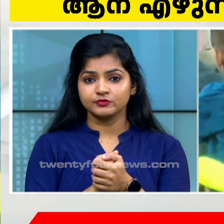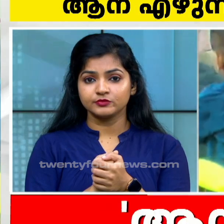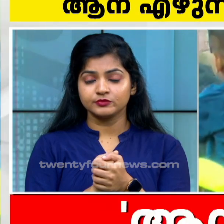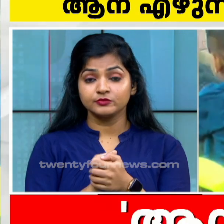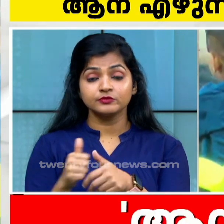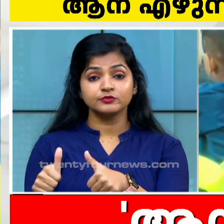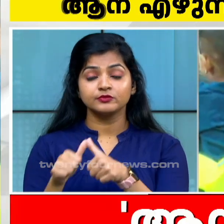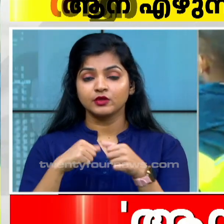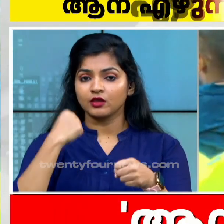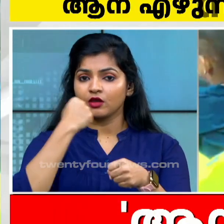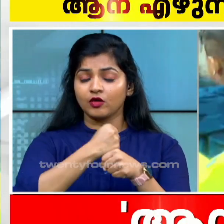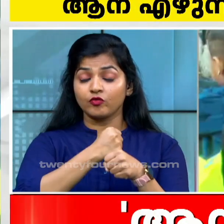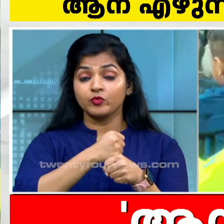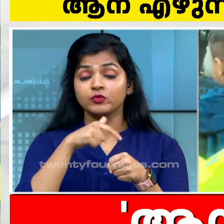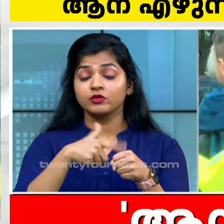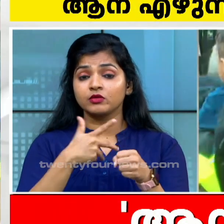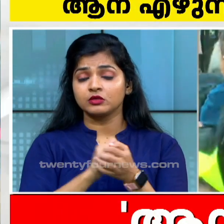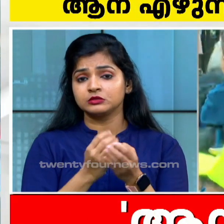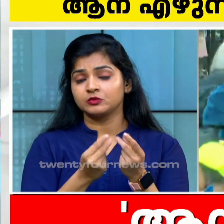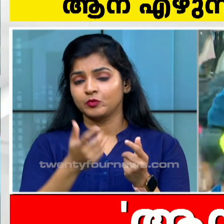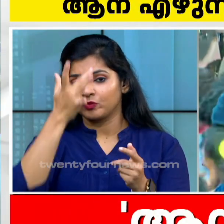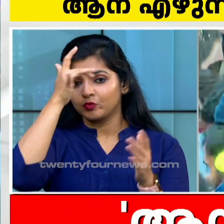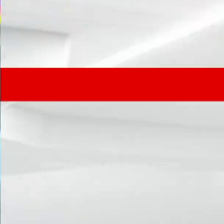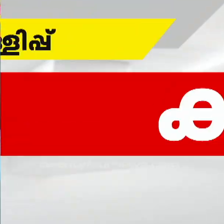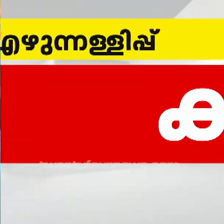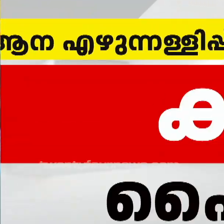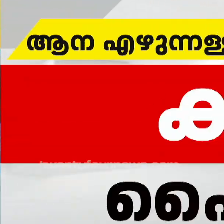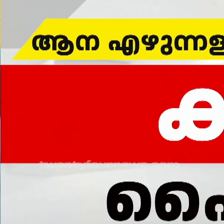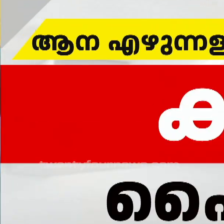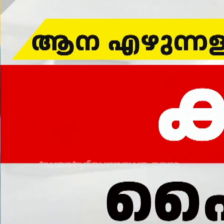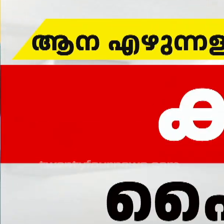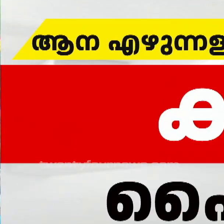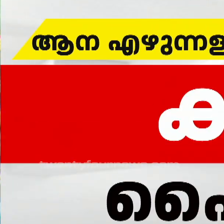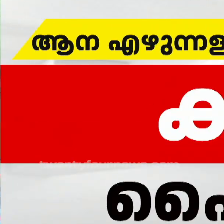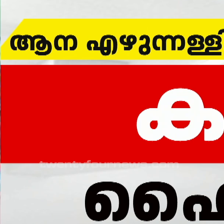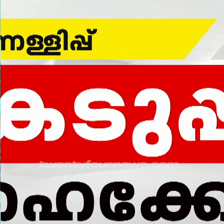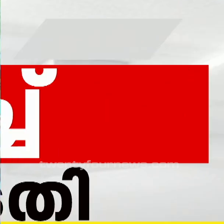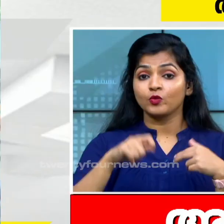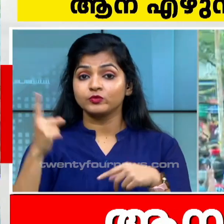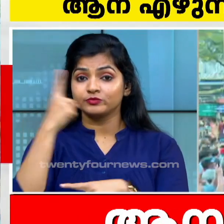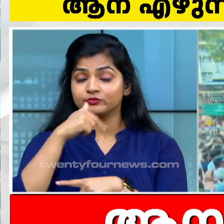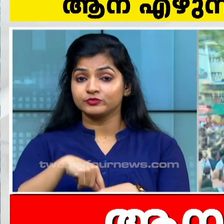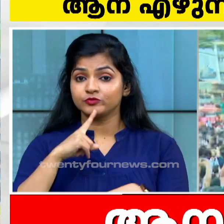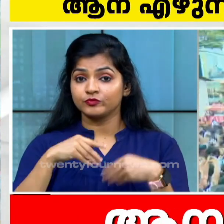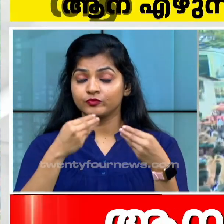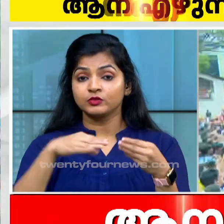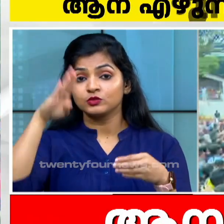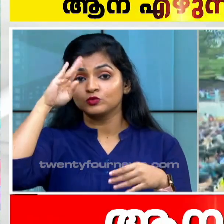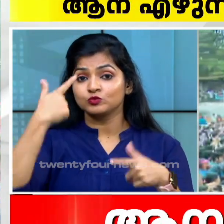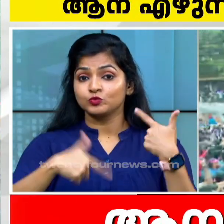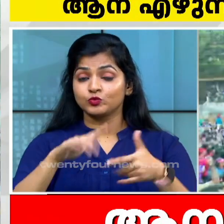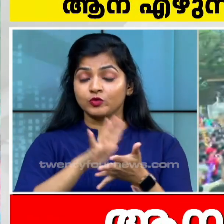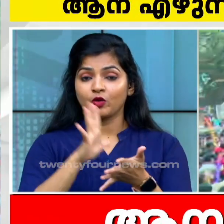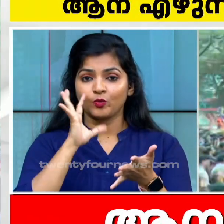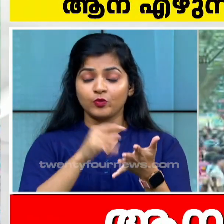സർക്കാരിനെ സംബന്ധിച്ചിടത്തോളം ഒരല്പം ദുർഘടം പിടിച്ചതും പ്രതിസന്ധി നിറഞ്ഞതുമാണ് ഈ വാർത്ത, ഈ കോടതിയുടെ നിലപാട്. കാരണം തൃശ്ശൂർ പൂരം അടക്കം സർക്കാരിന് കഴിഞ്ഞ